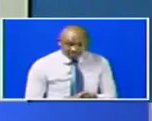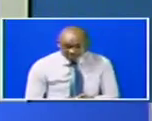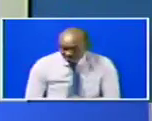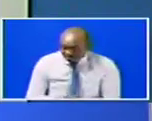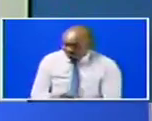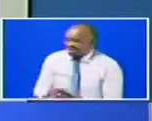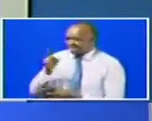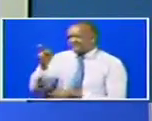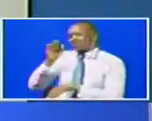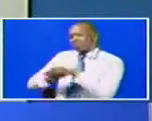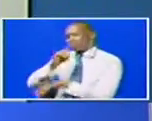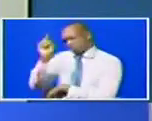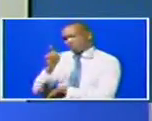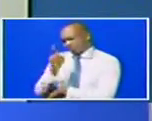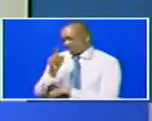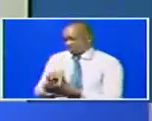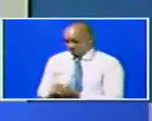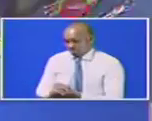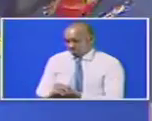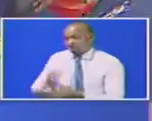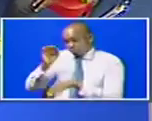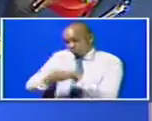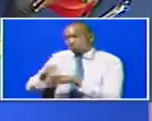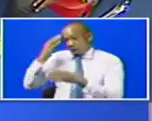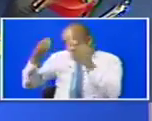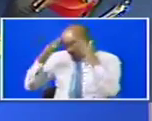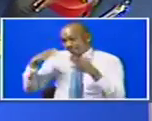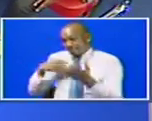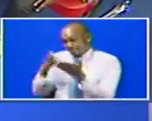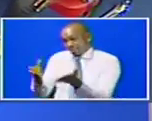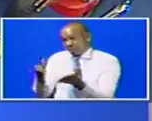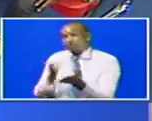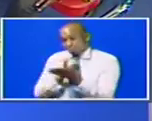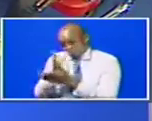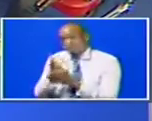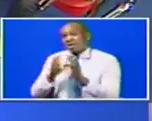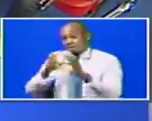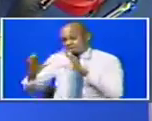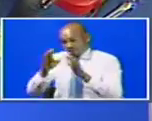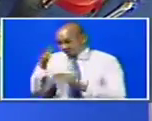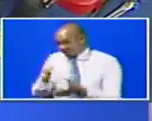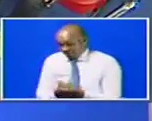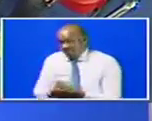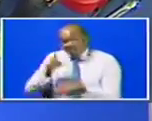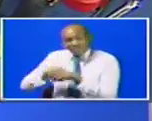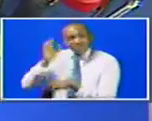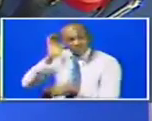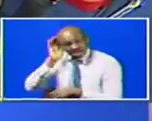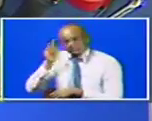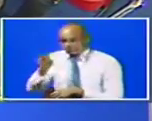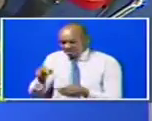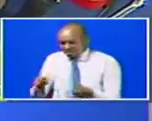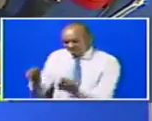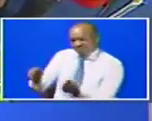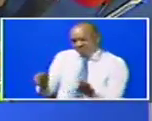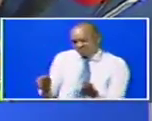Naam, hiyo ni swali nzuri, na ni vizuri tuweze kutoa masisho kwa madriver kupitia mazungumzo kama haya. Wakati unasikia kwamba unapoteza mwelekeo